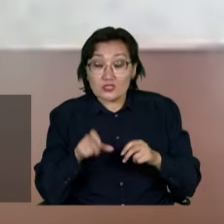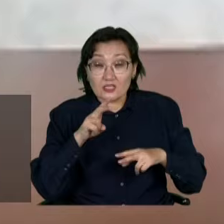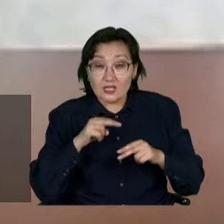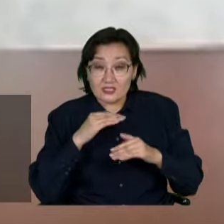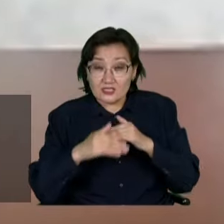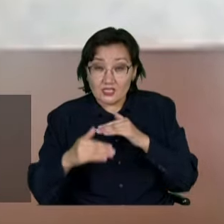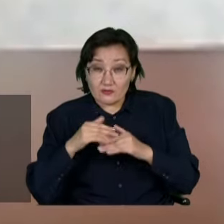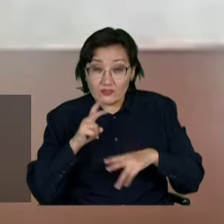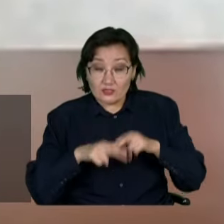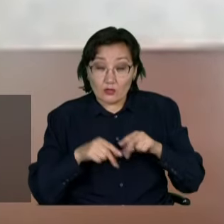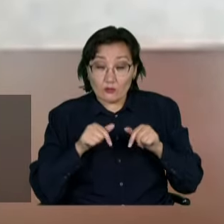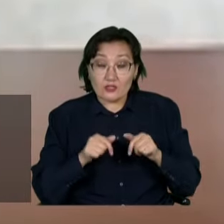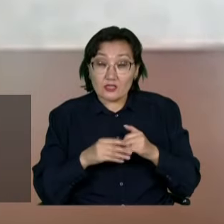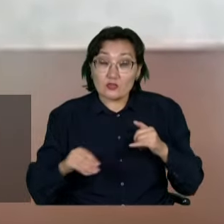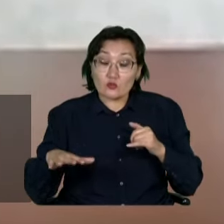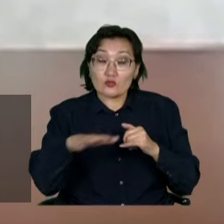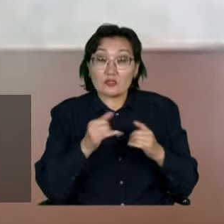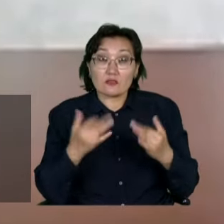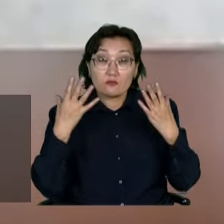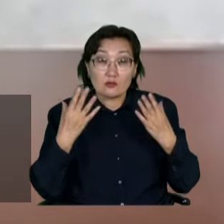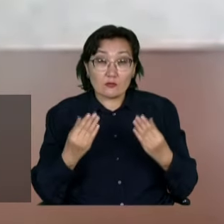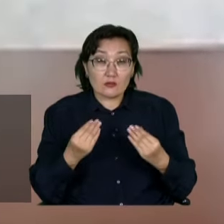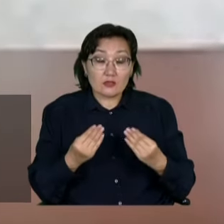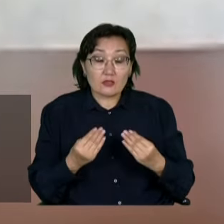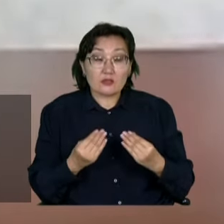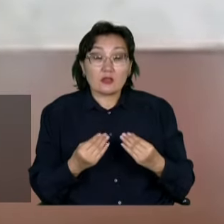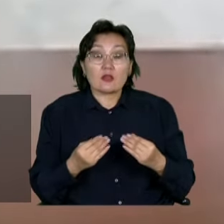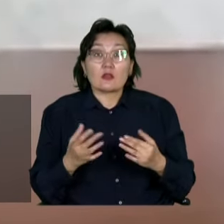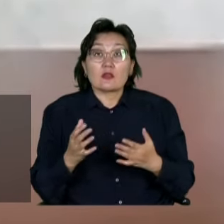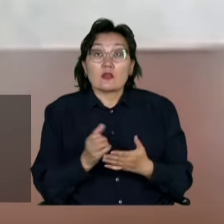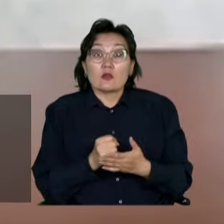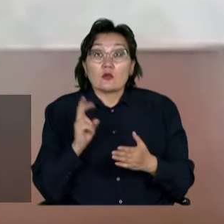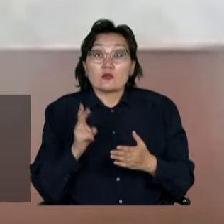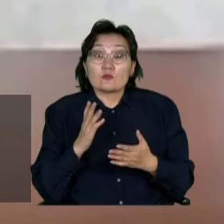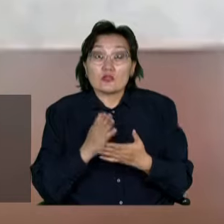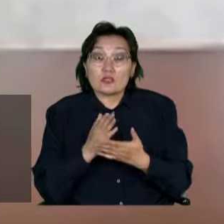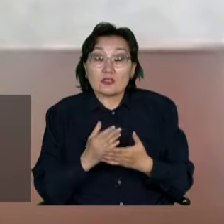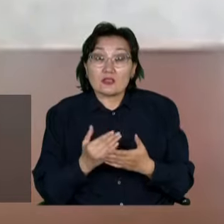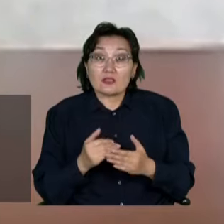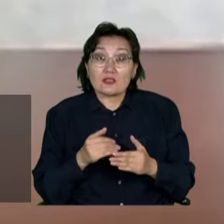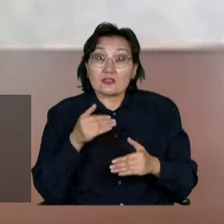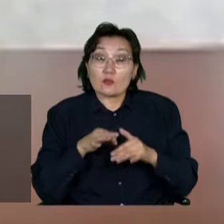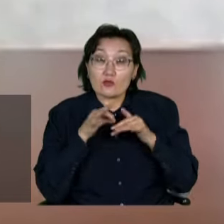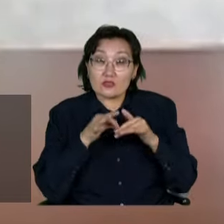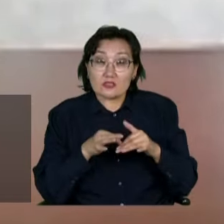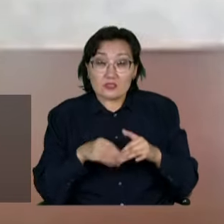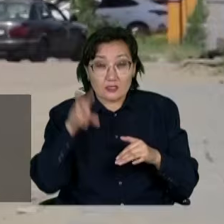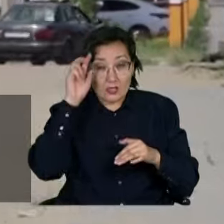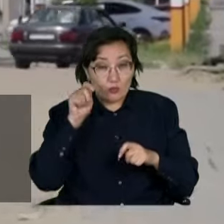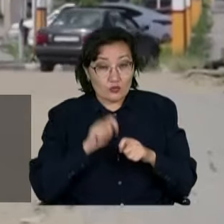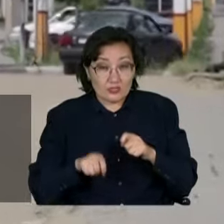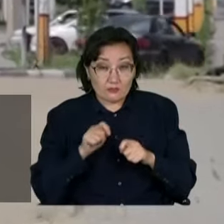участка. На сегодняшний день уже техдокументация разработана и находится на стадии прохождения ведомственной